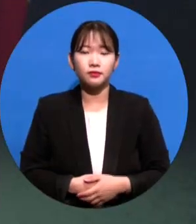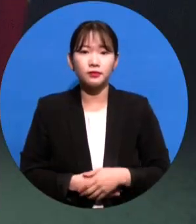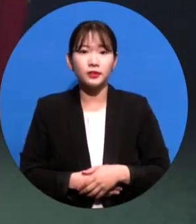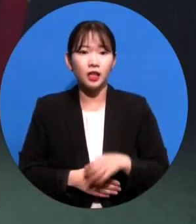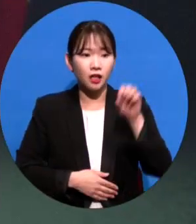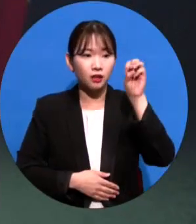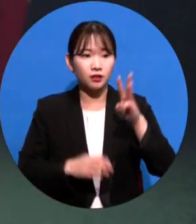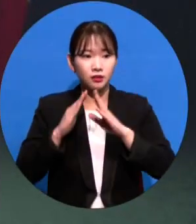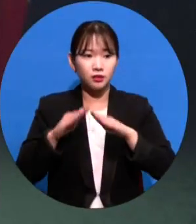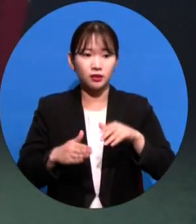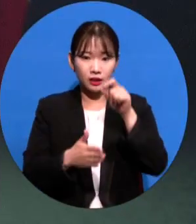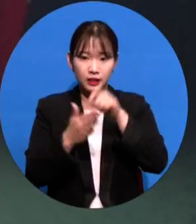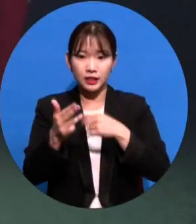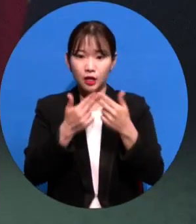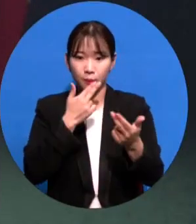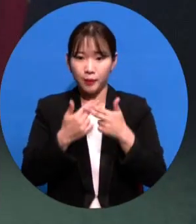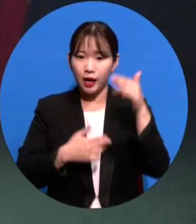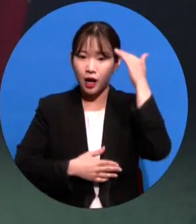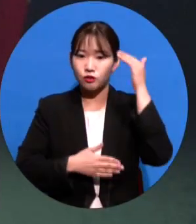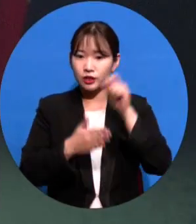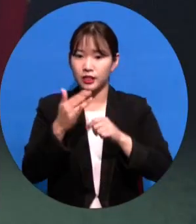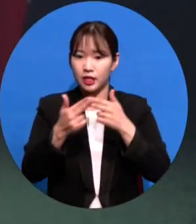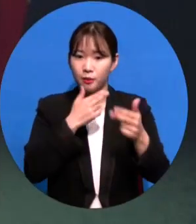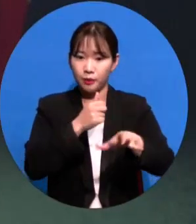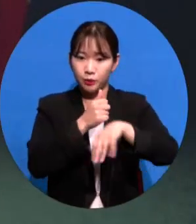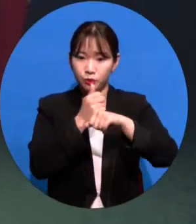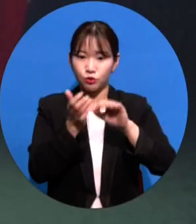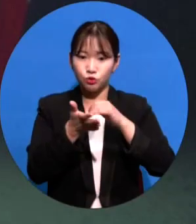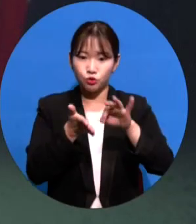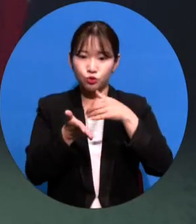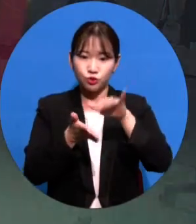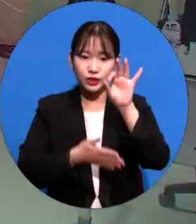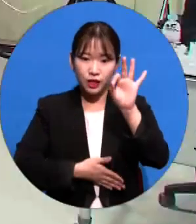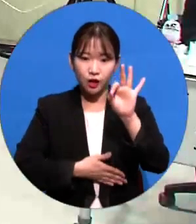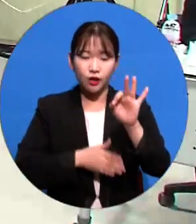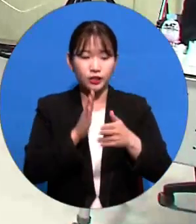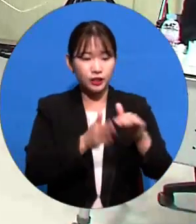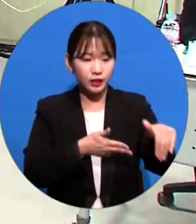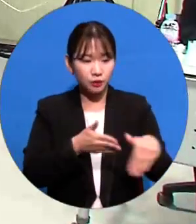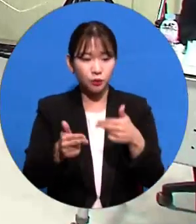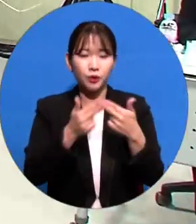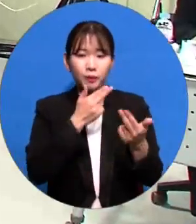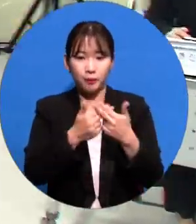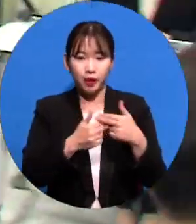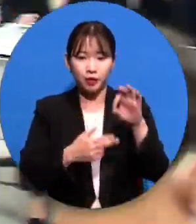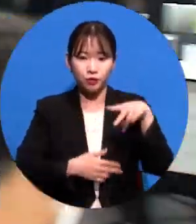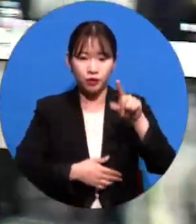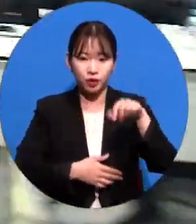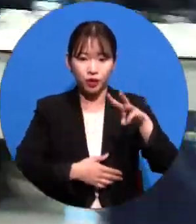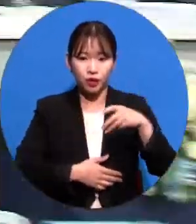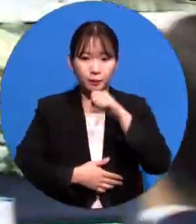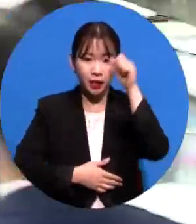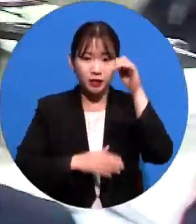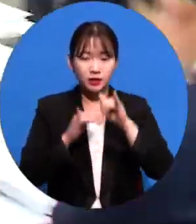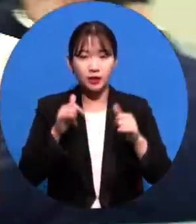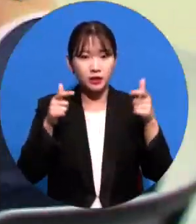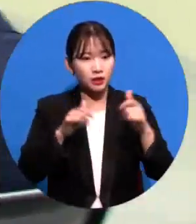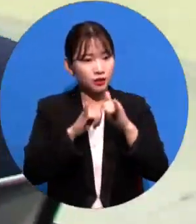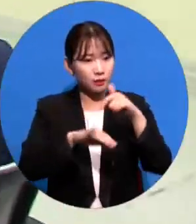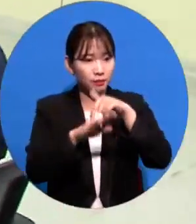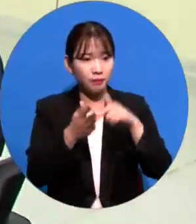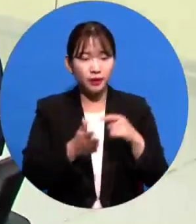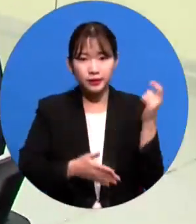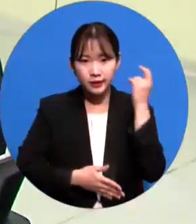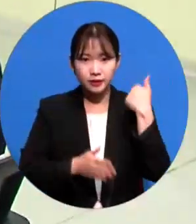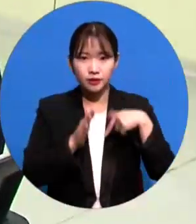한편 광주 전남 기자협회 등 한국기자협회 소속 10 개 시도 기자 협회가 윤석열 당선자가 지역 민심 청취를